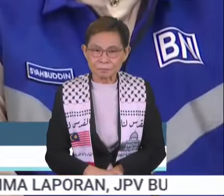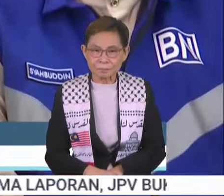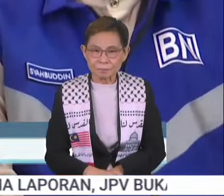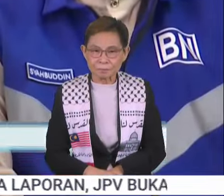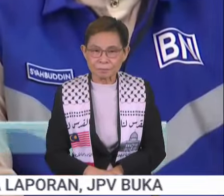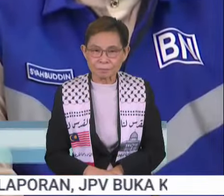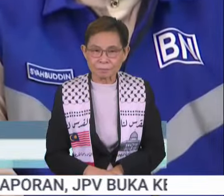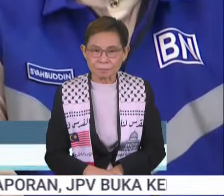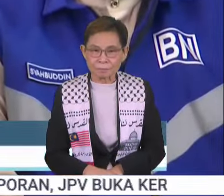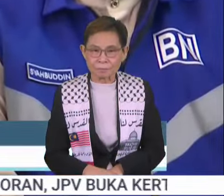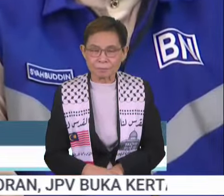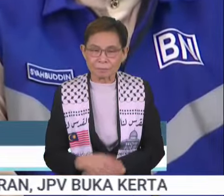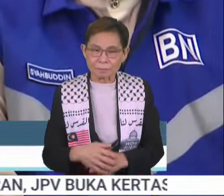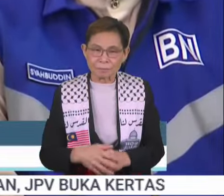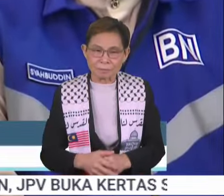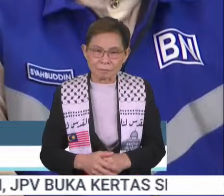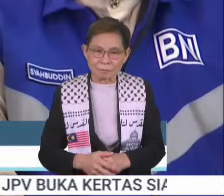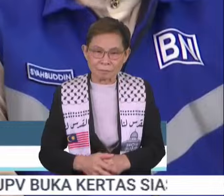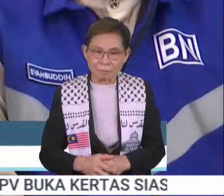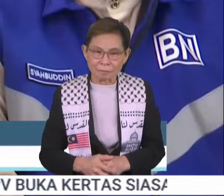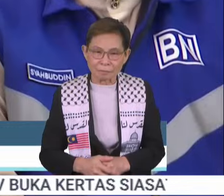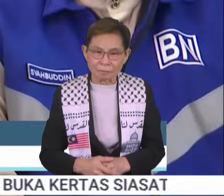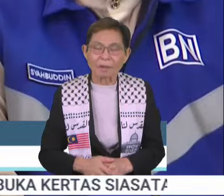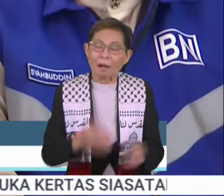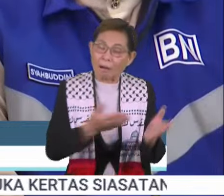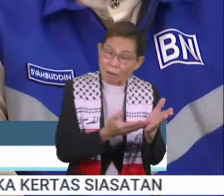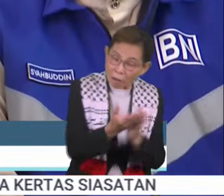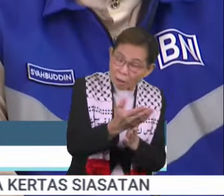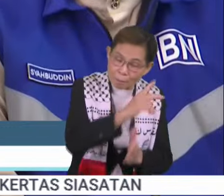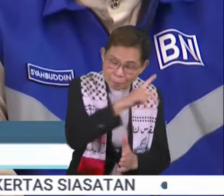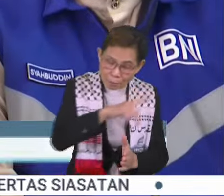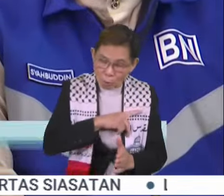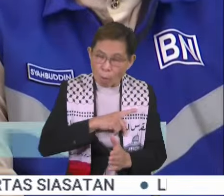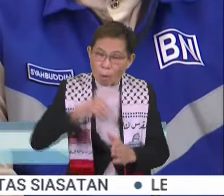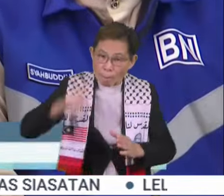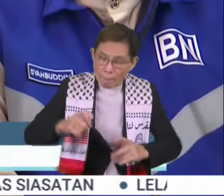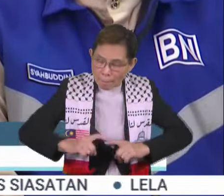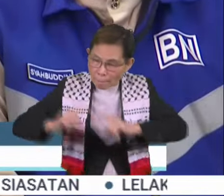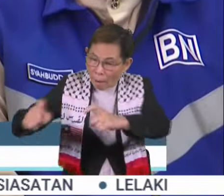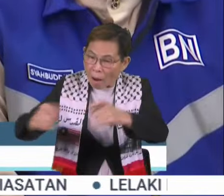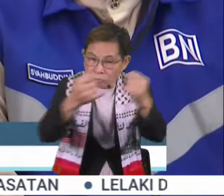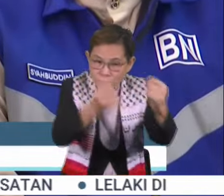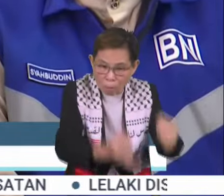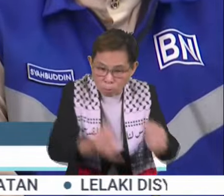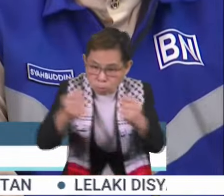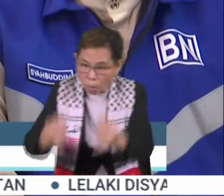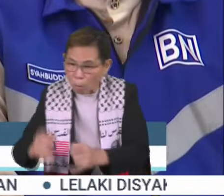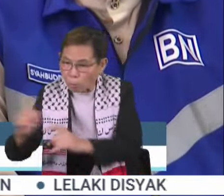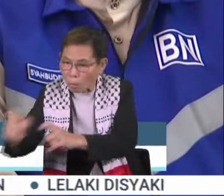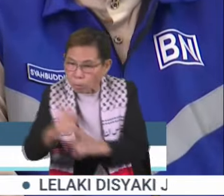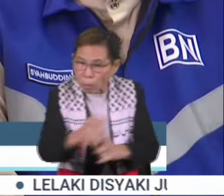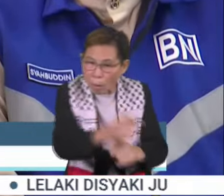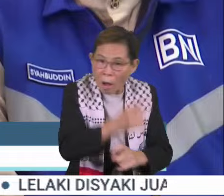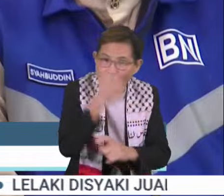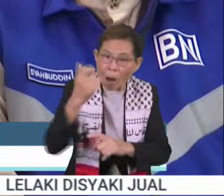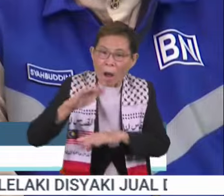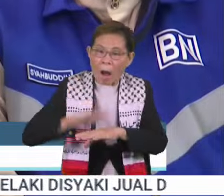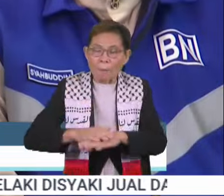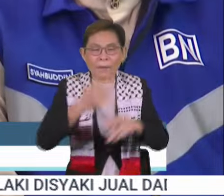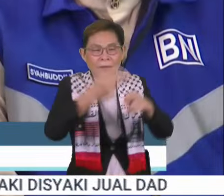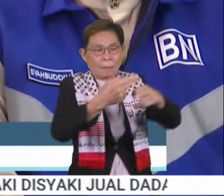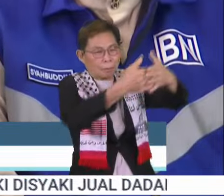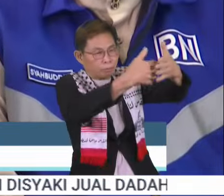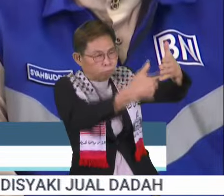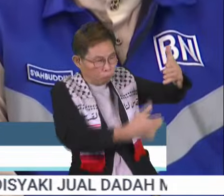Apabila premium itu telah dibayar, maka hak milik itu harus diberikan kepada individu atas senarai